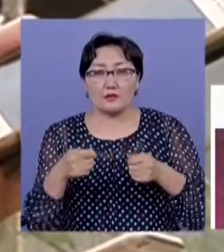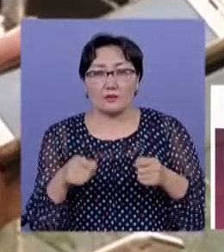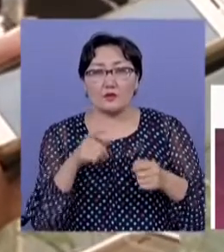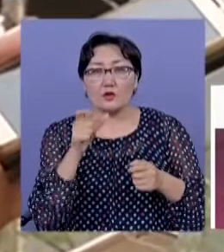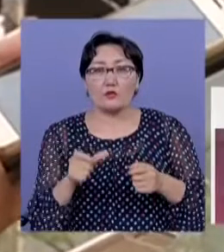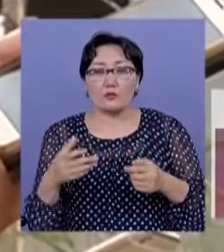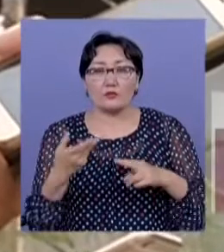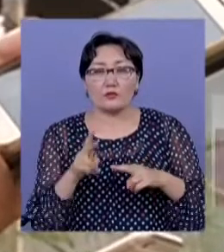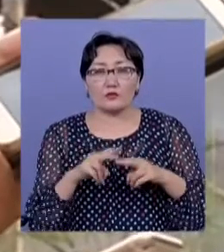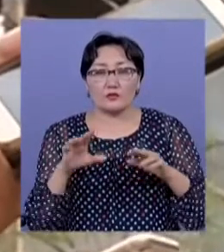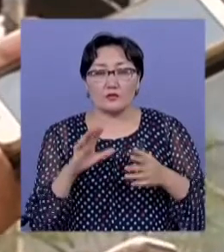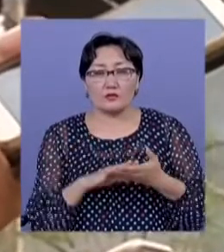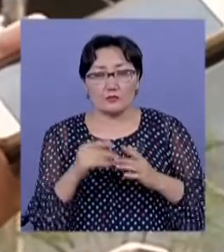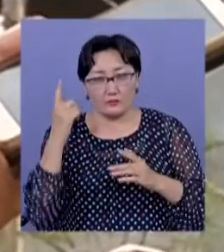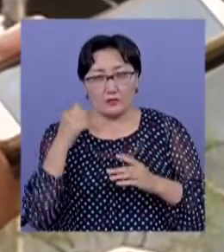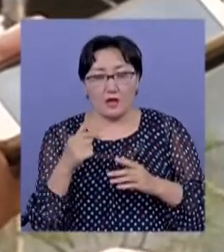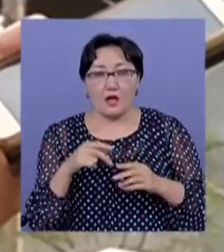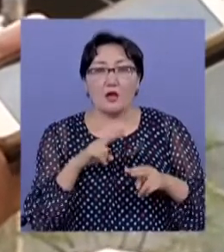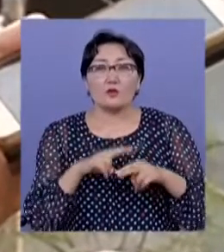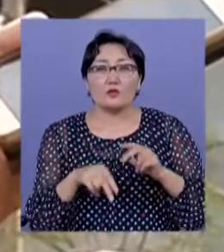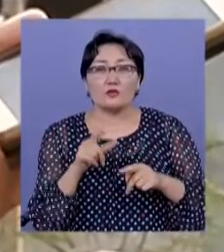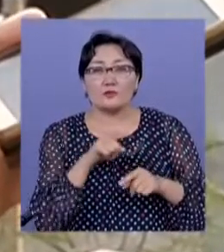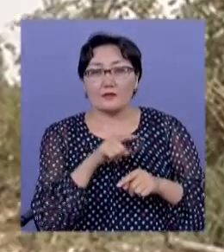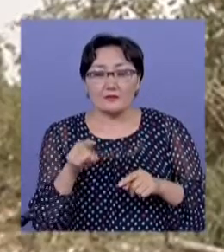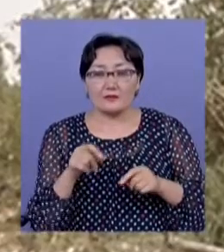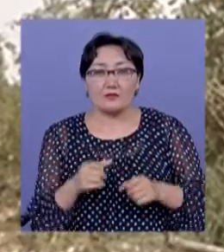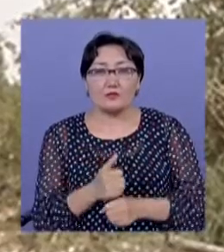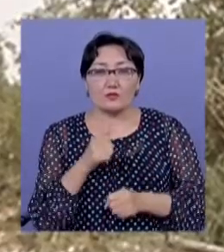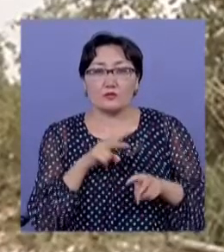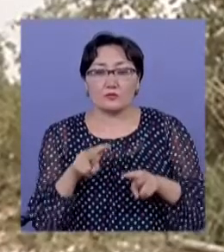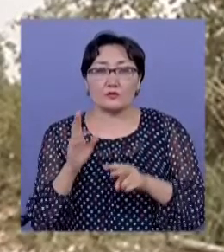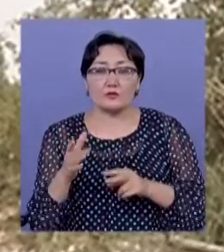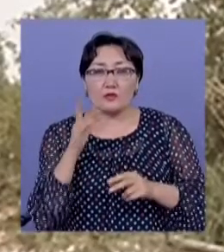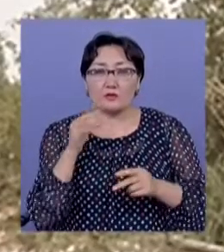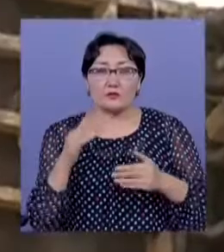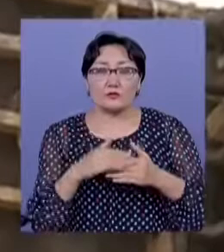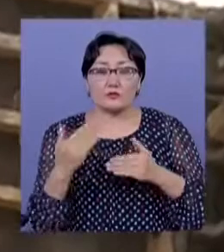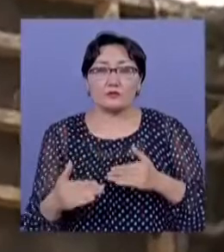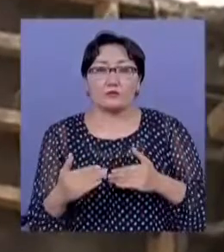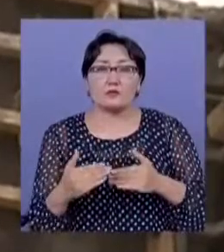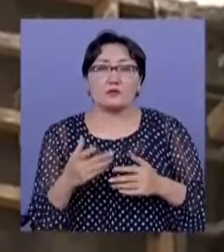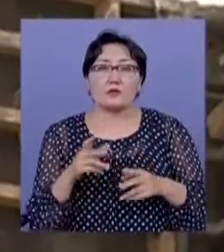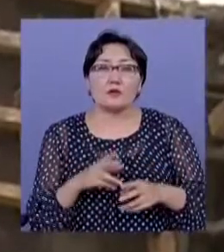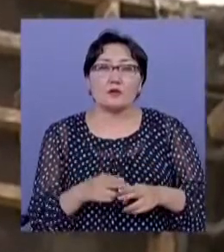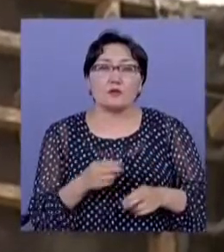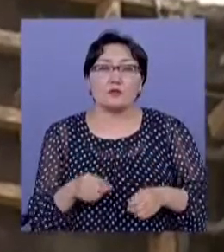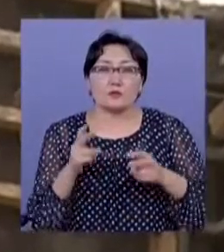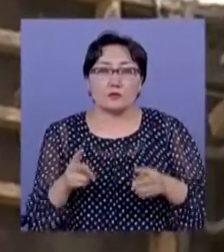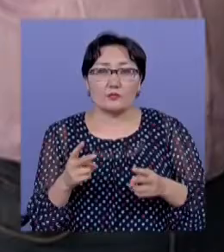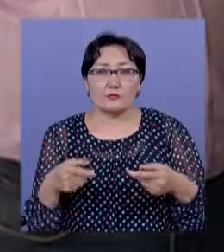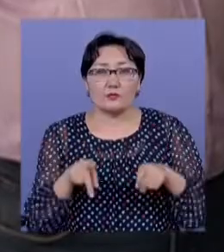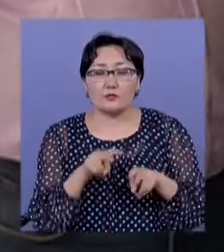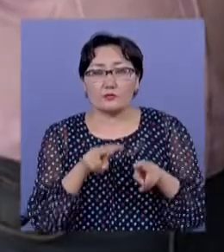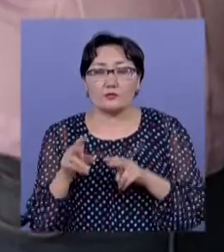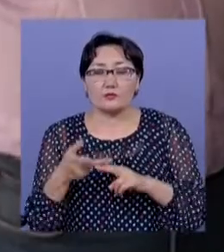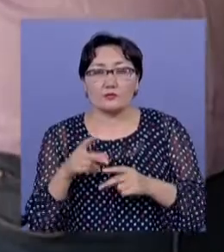жағдайдан хабардар. Сол себепті құрылыс барысы қатаң қадағалауға алынады. Уақытынан кешіккеннен бөлек қауіпсіздік мәселесі де ақсап тұр.